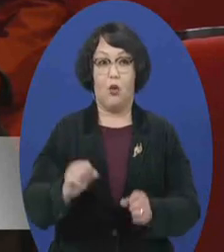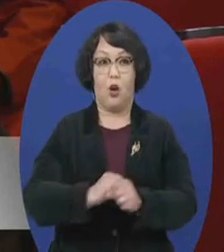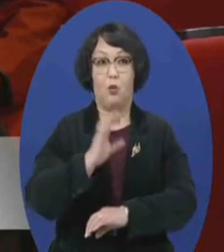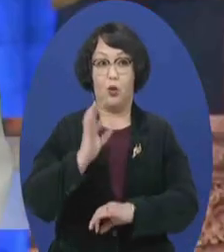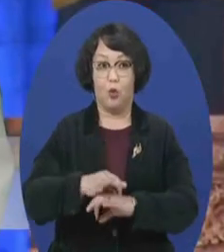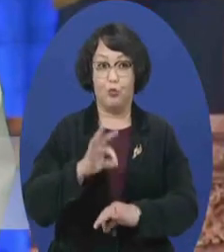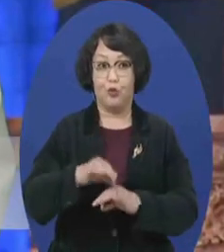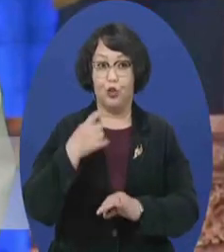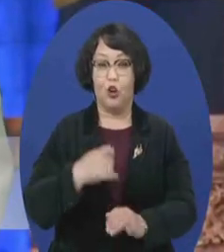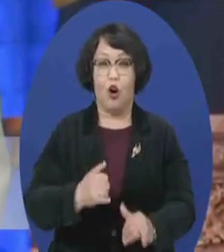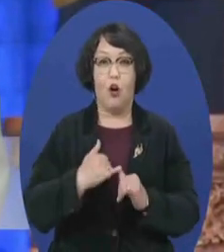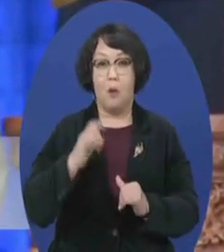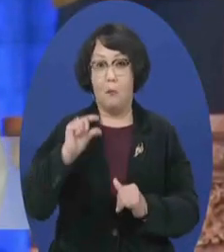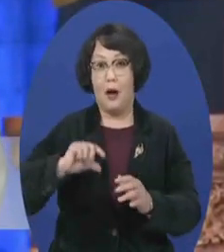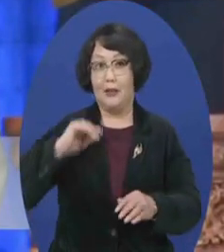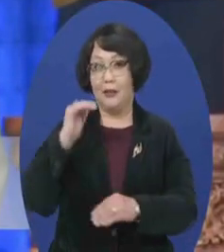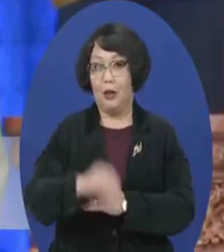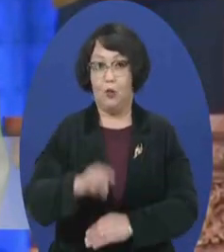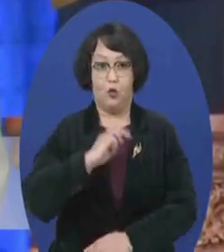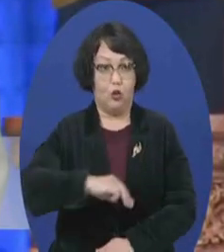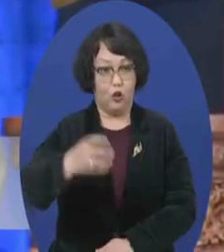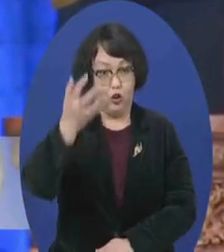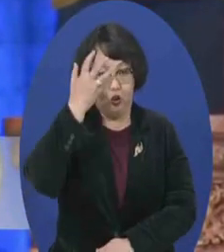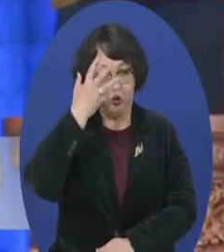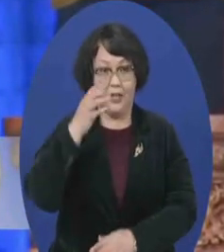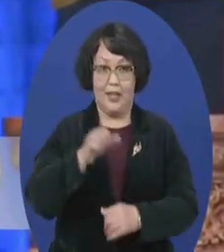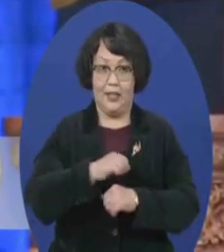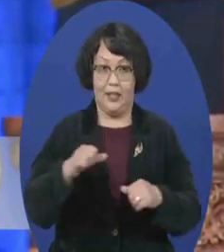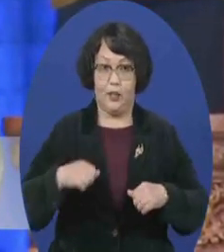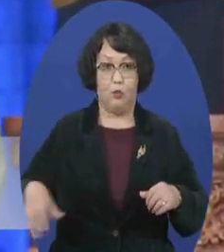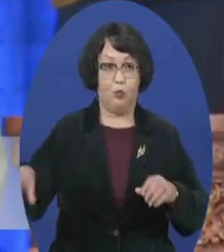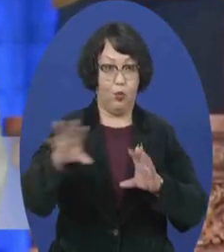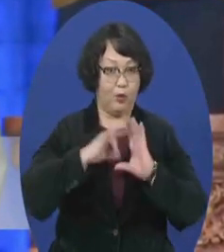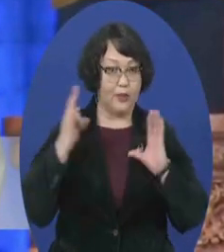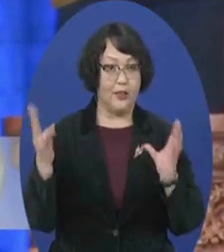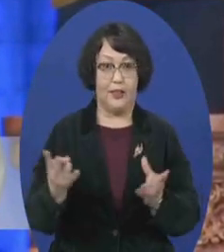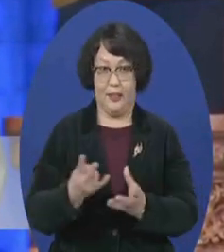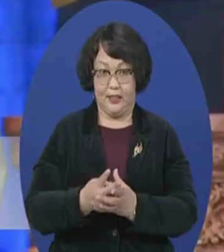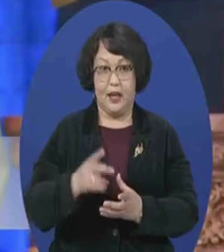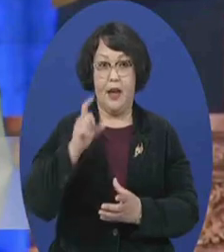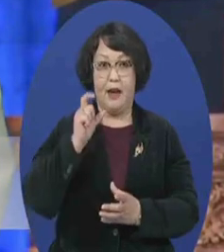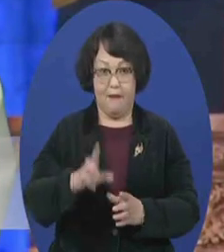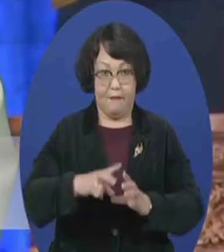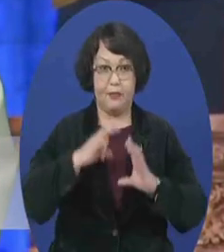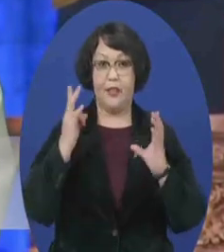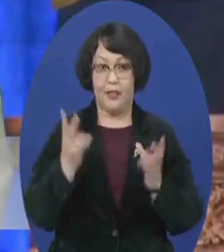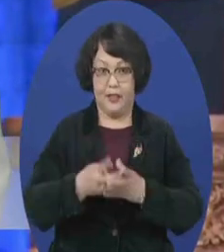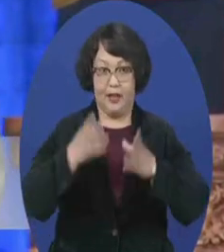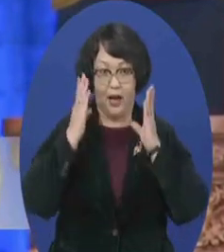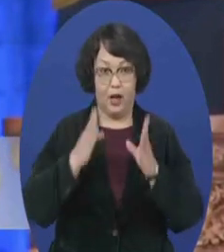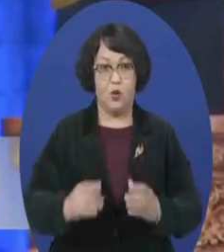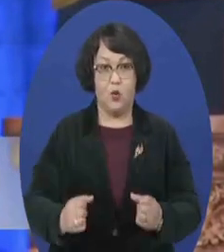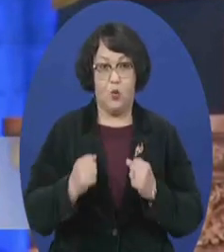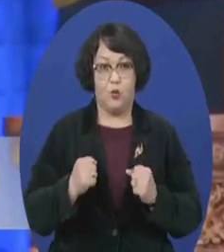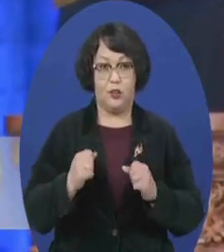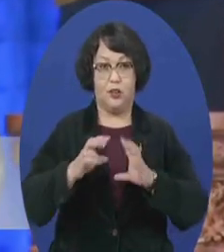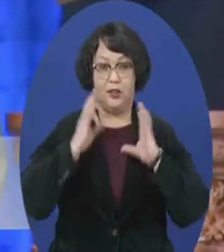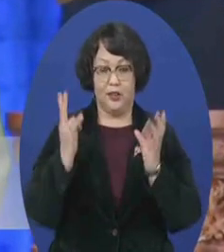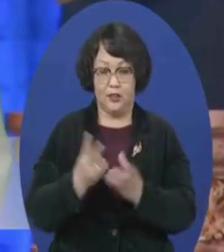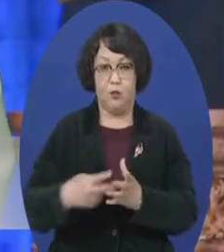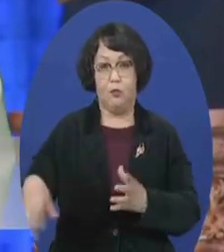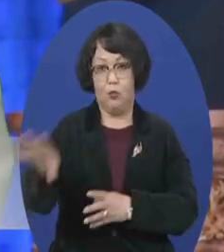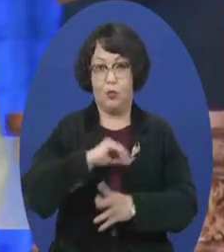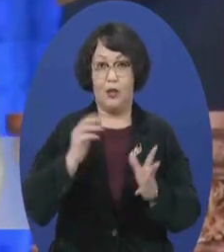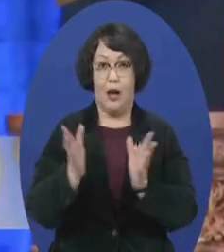хүчнийг хохирол ухта даван гарахад төр засаг, ард түмнэрээ нэгдэн нийлж, эвийг эрхэмлэн, хүчийг нэгтгэн